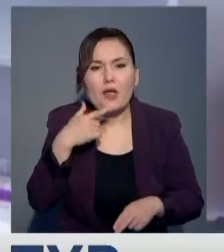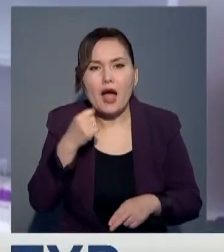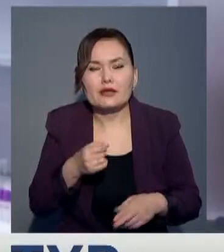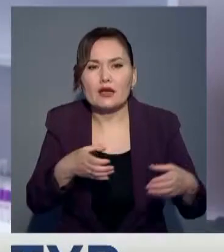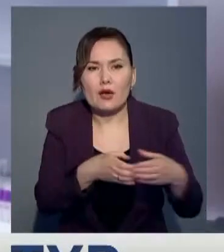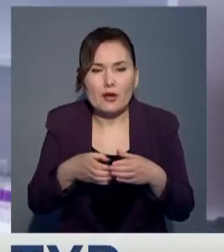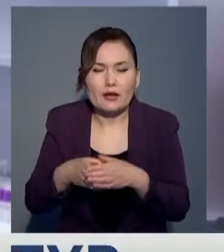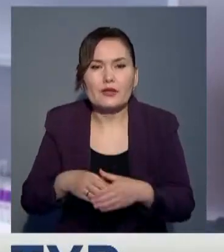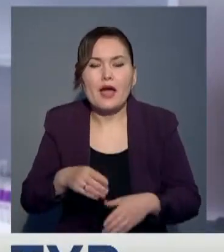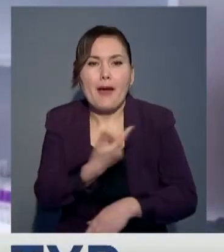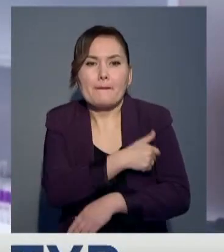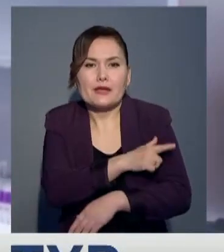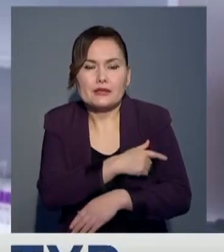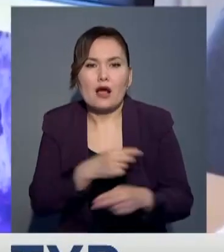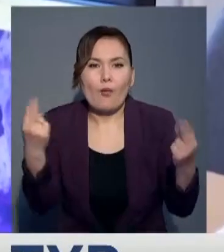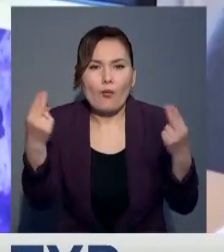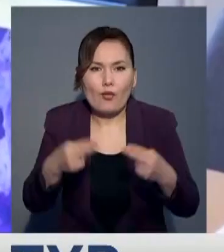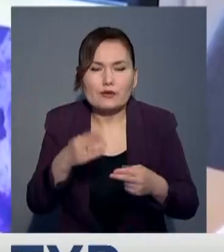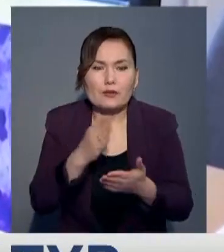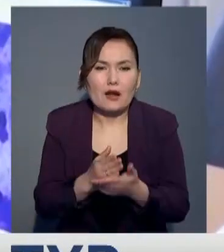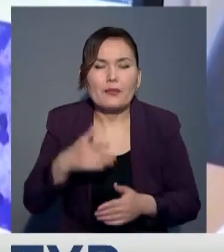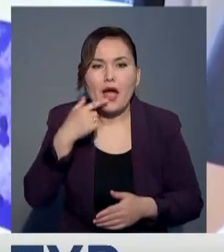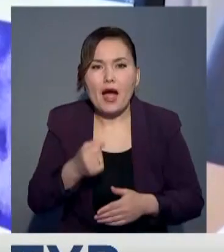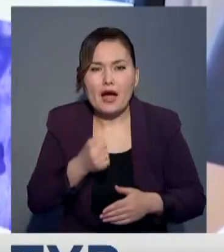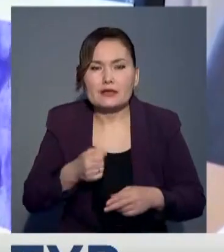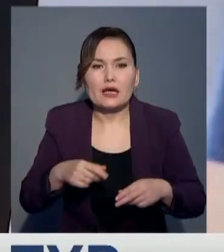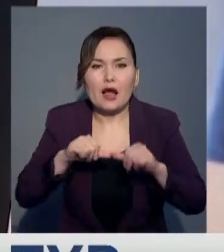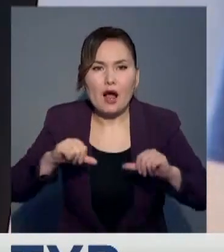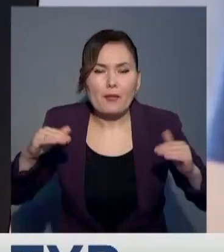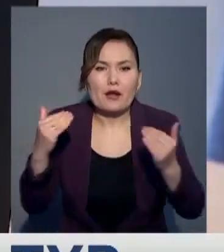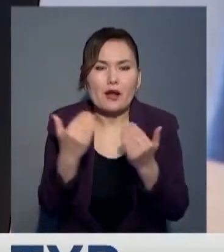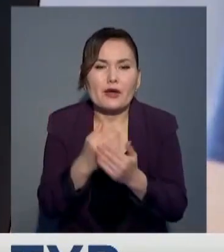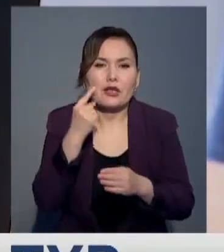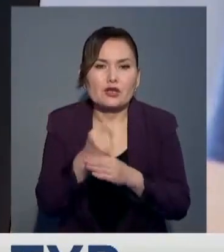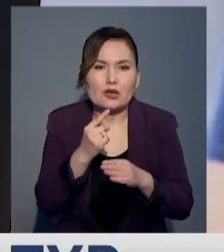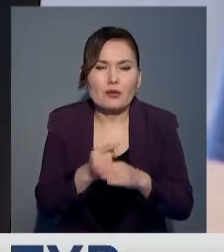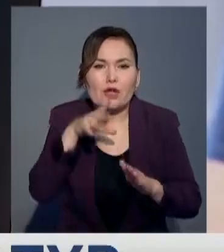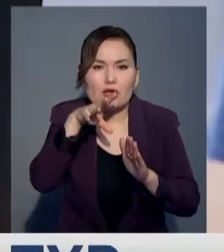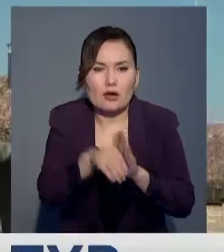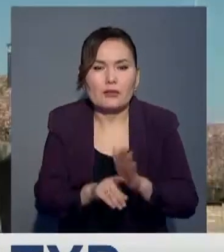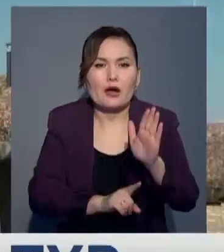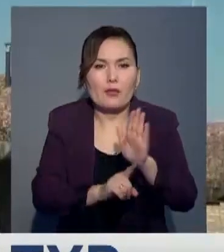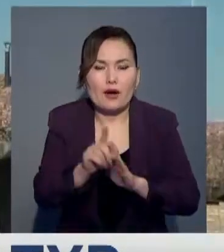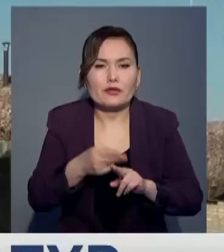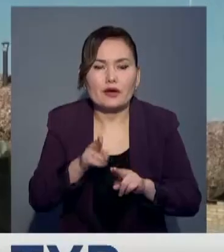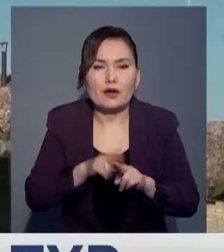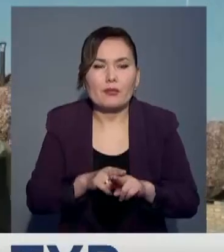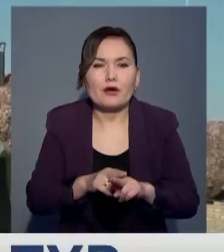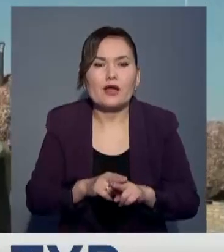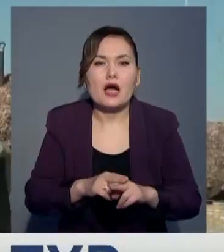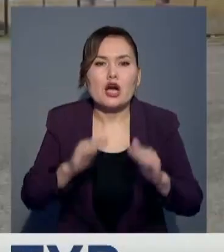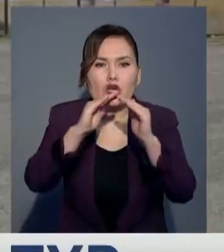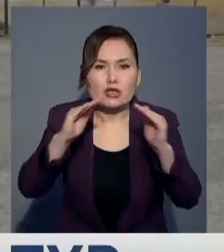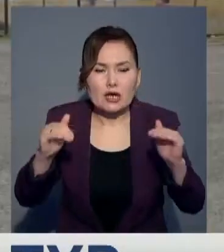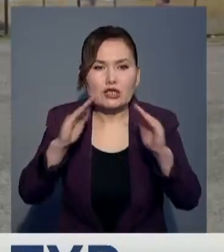бөлімшеде медициналық пост қойылды. Әскери нысандарға карантиндік және шектеу шаралары енгізілді. Сондай-ақ шатырдағы